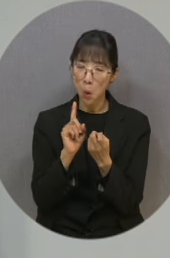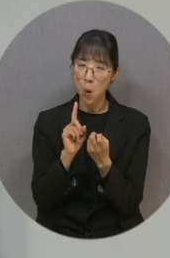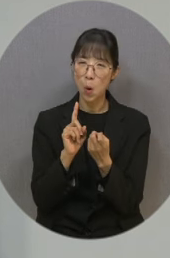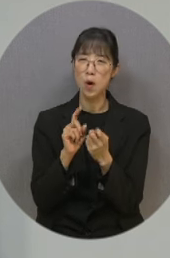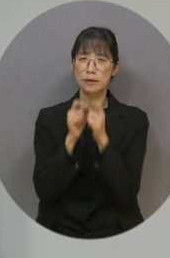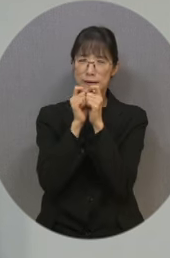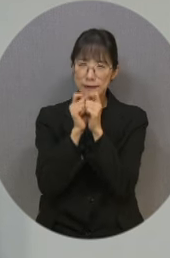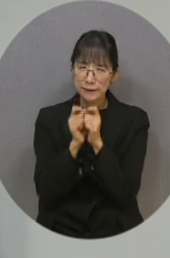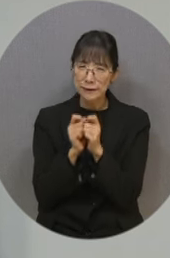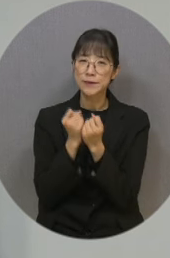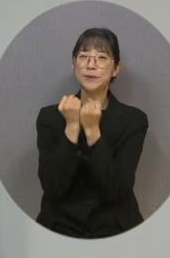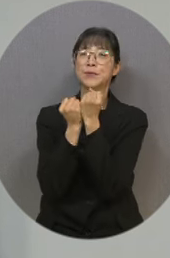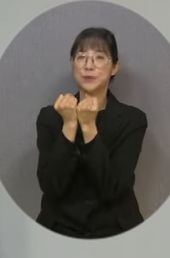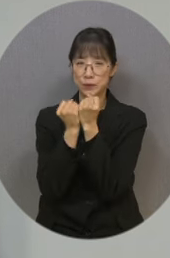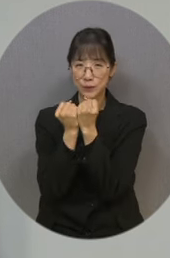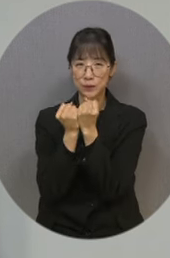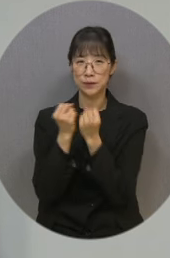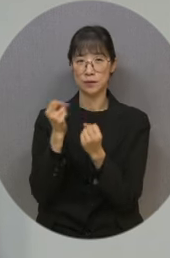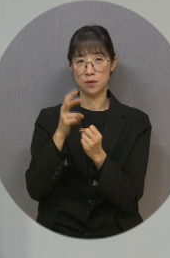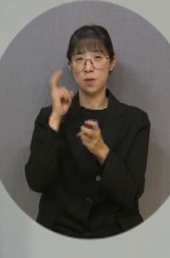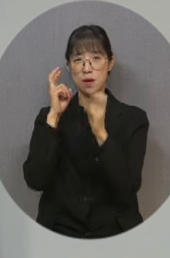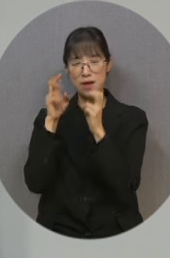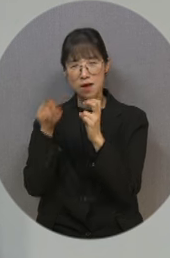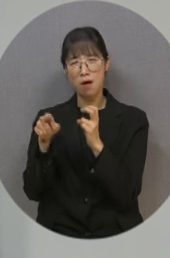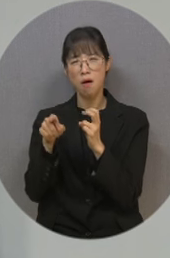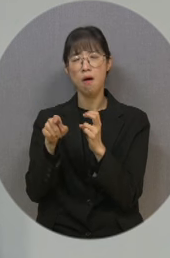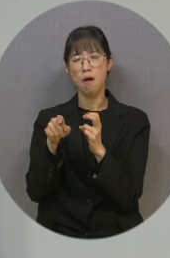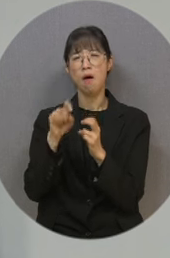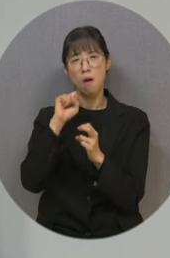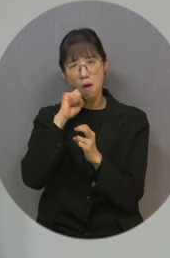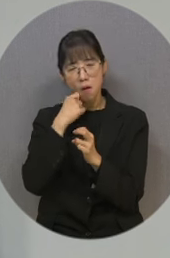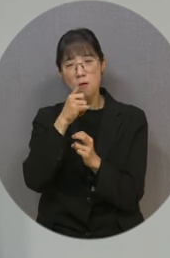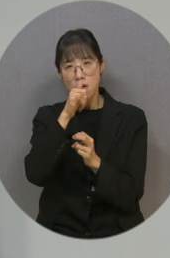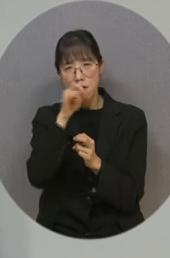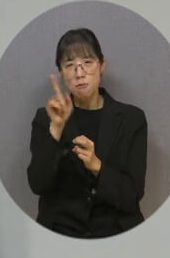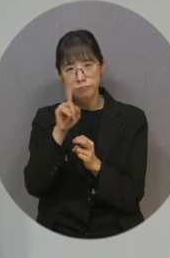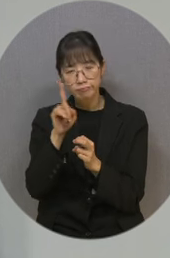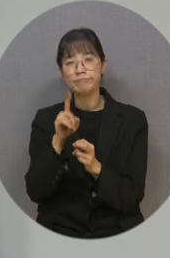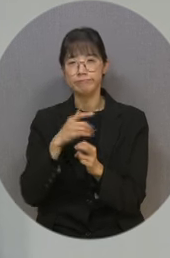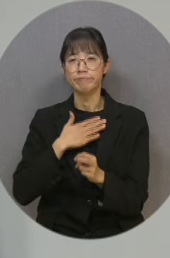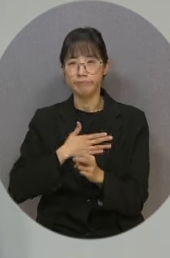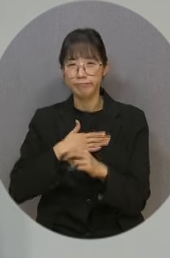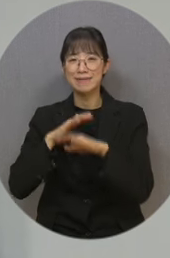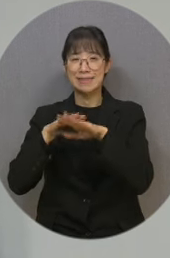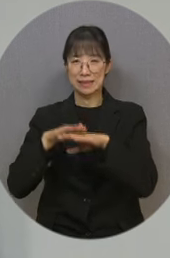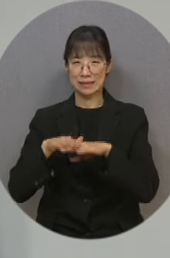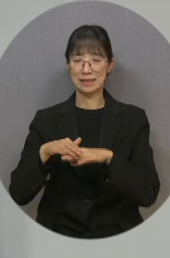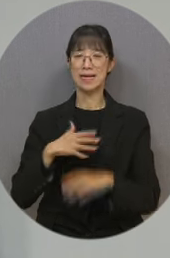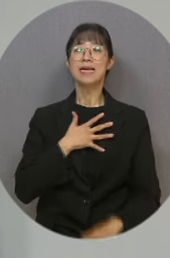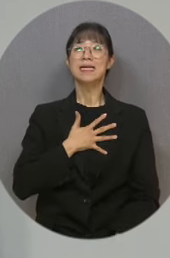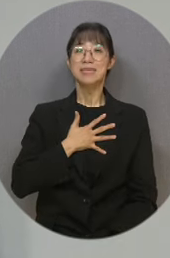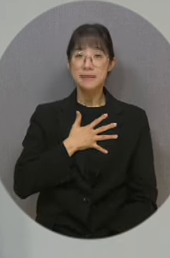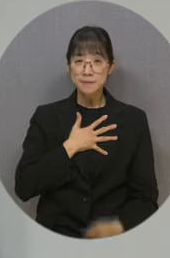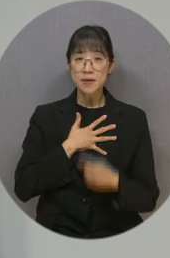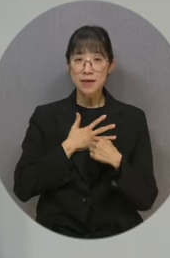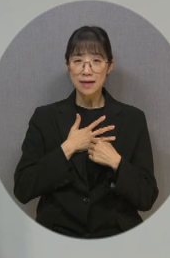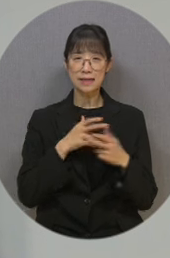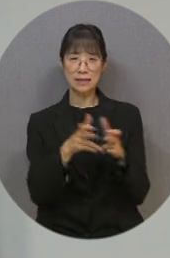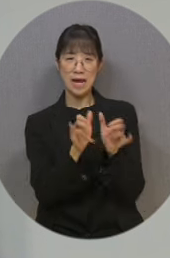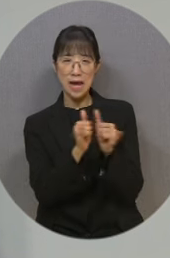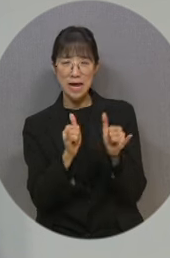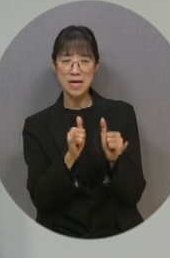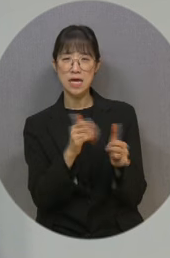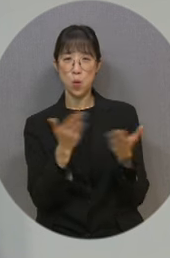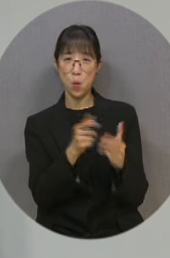자세히 설명도 해 주고 또 기업의로도 직접 청취해 주는 그래서 일단 심리적으로 장애인